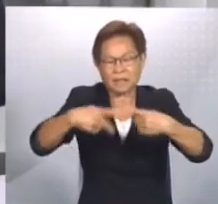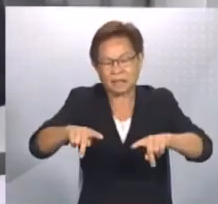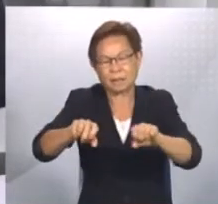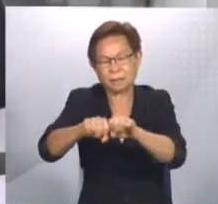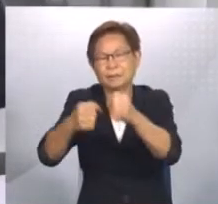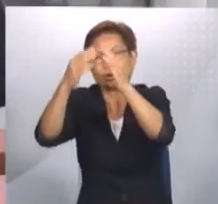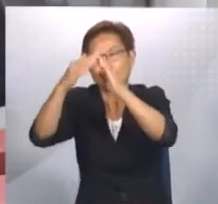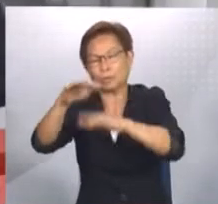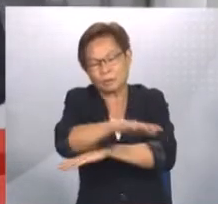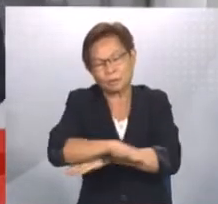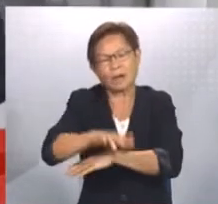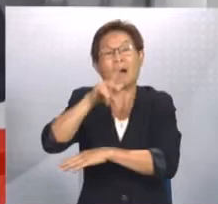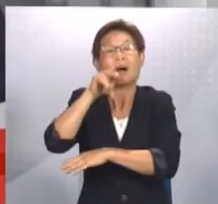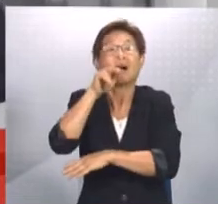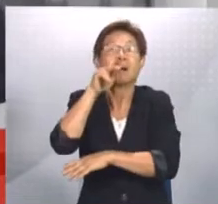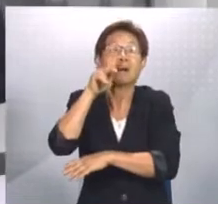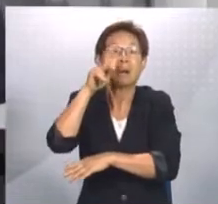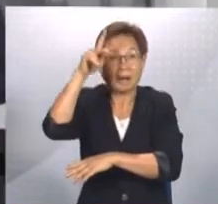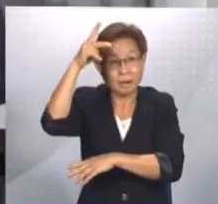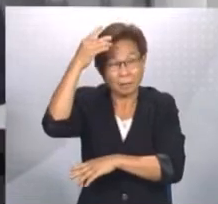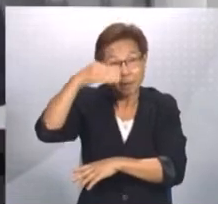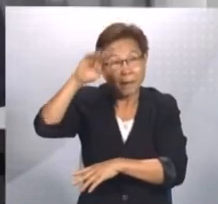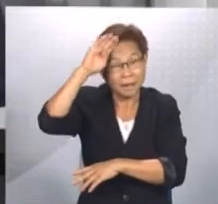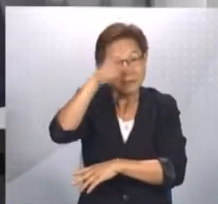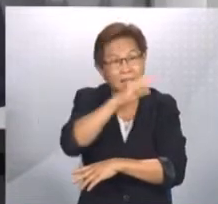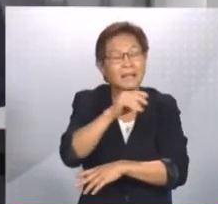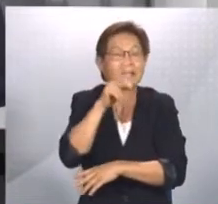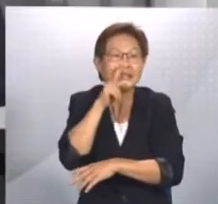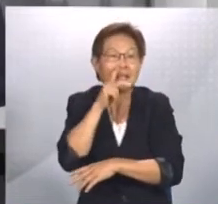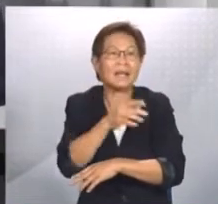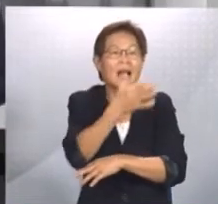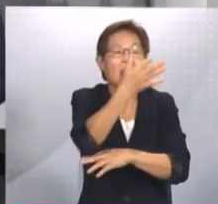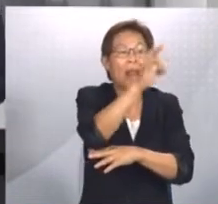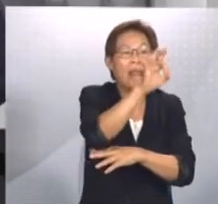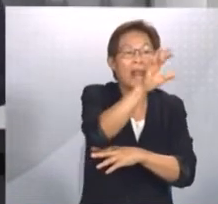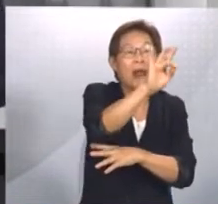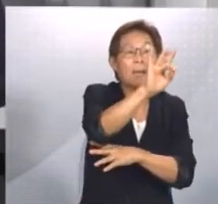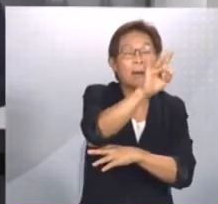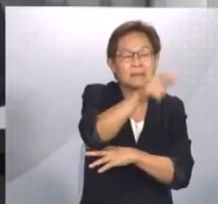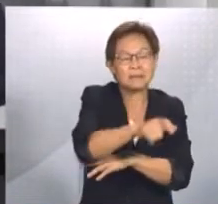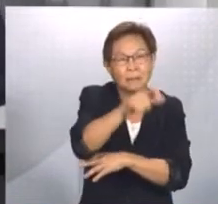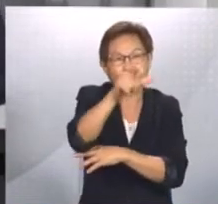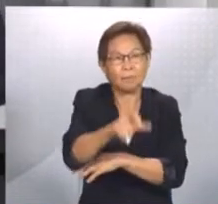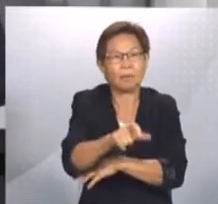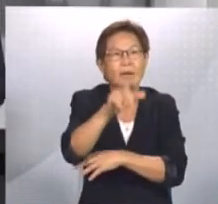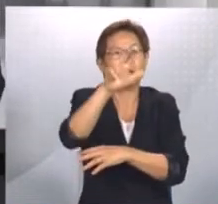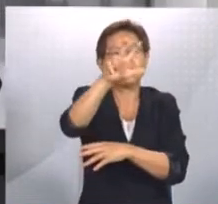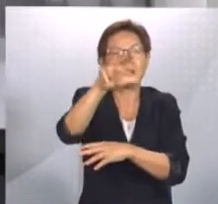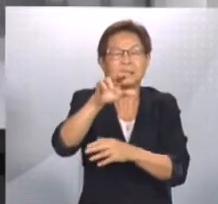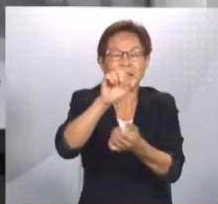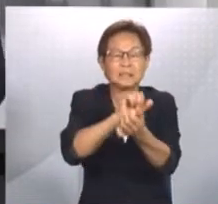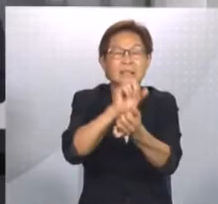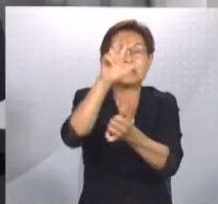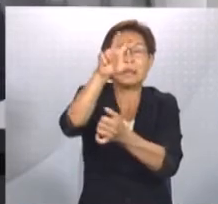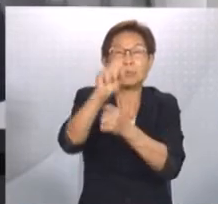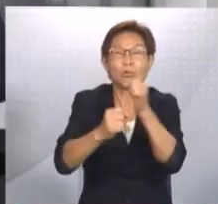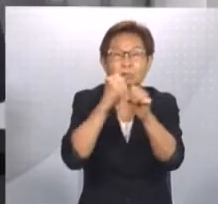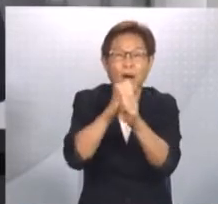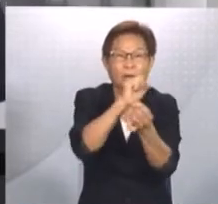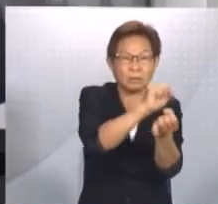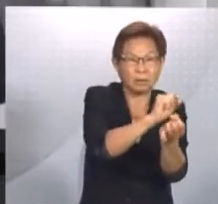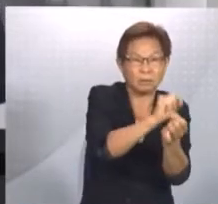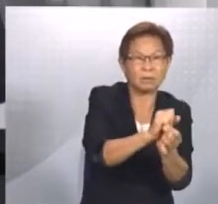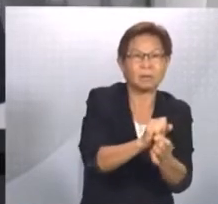sekitar negeri itu dan di negeri Kedah. 8 suspek berumur 19 hingga 30 tahun ditahan. Hasil serbuan di